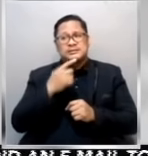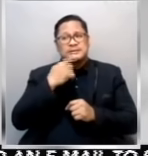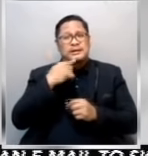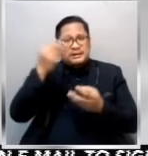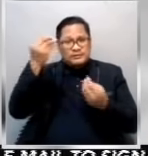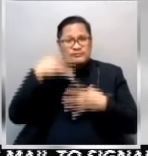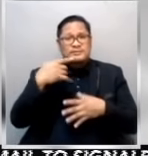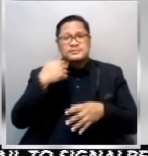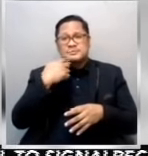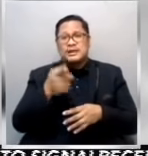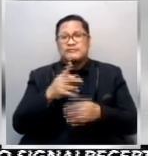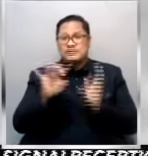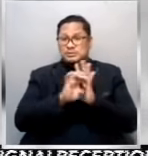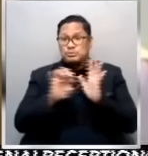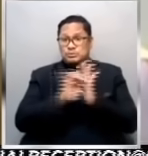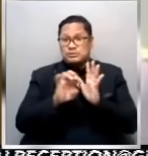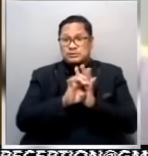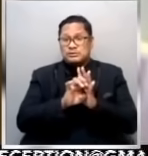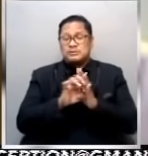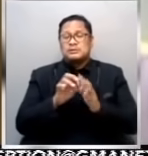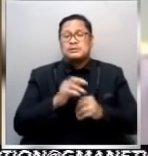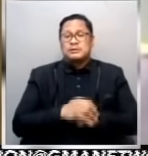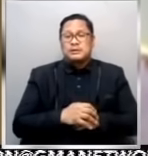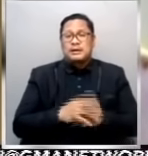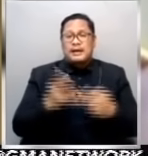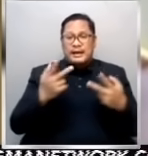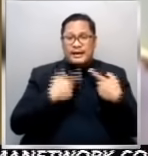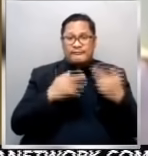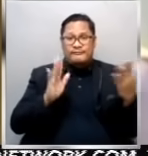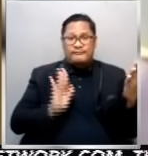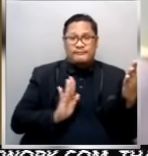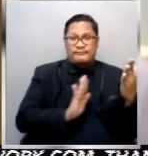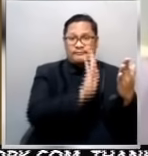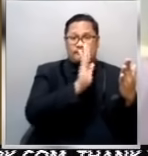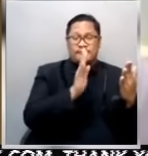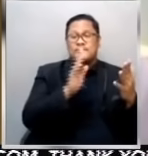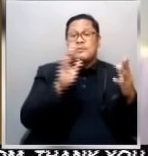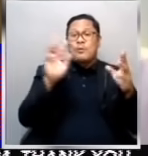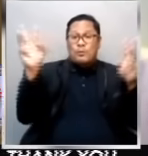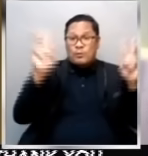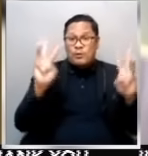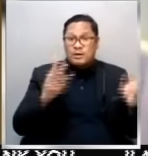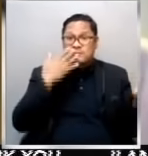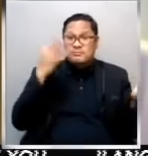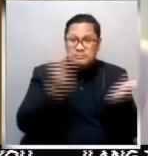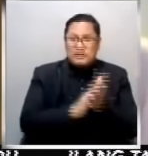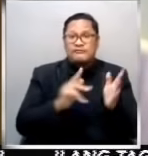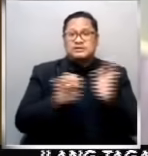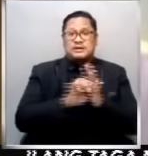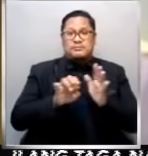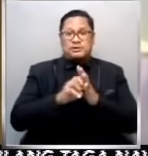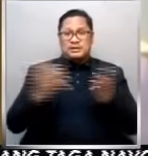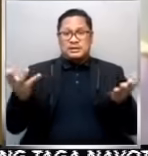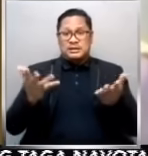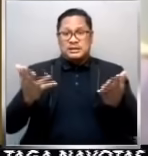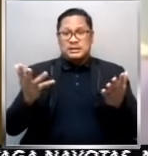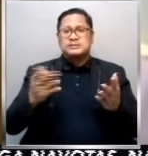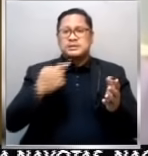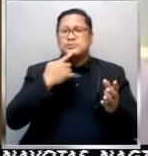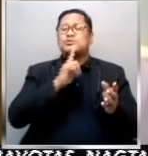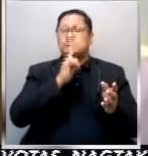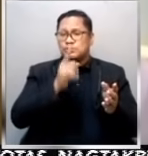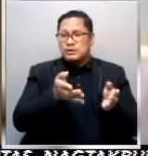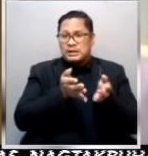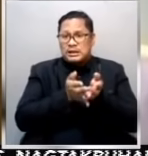kapag may makakasalubong na bagyo, pag alam na nila na nandito, magre-reroute daw